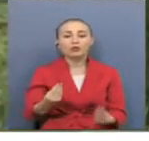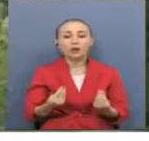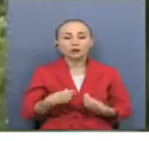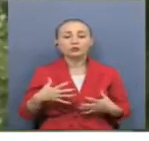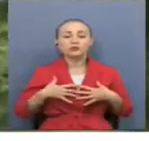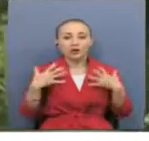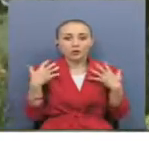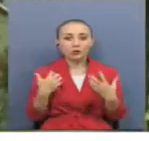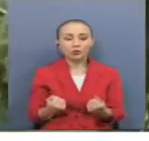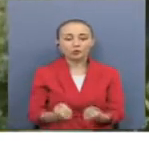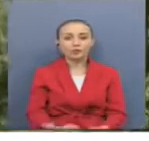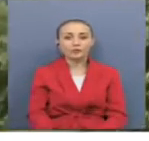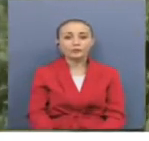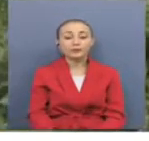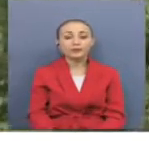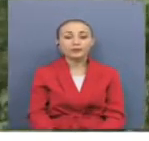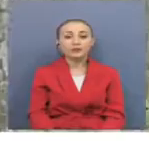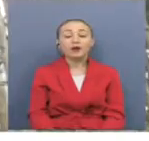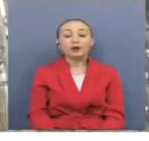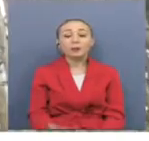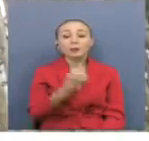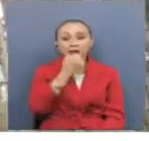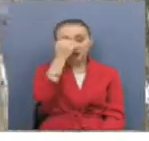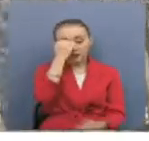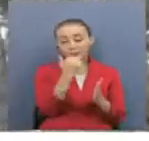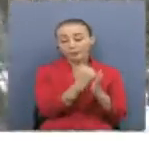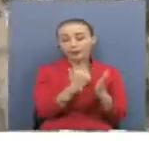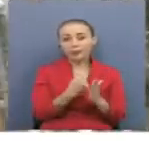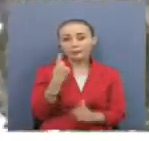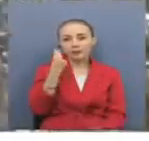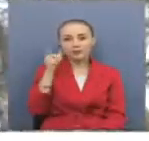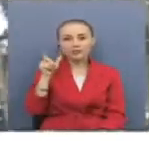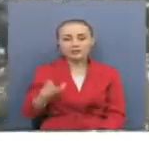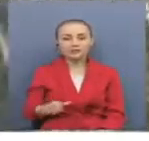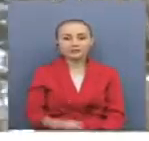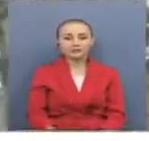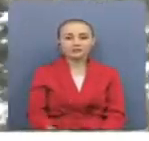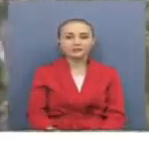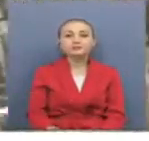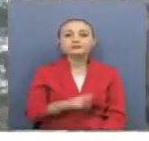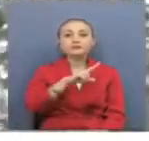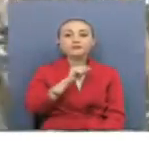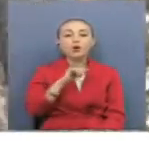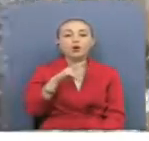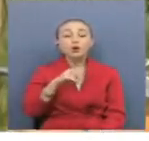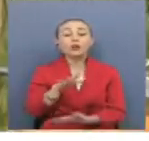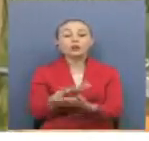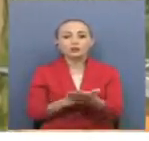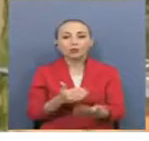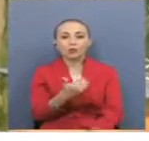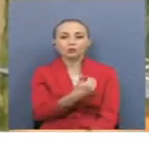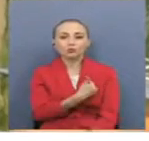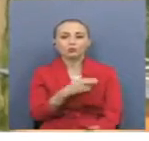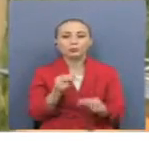оны бүкіл туыстарға, ауылдың нелеріне татырдық. Дәулет Қасым алдағы уақытта кәсібін одан әрі дамытпақ ниетте. Халықты